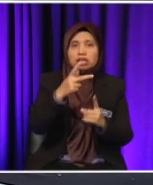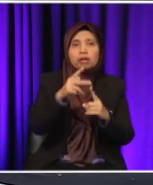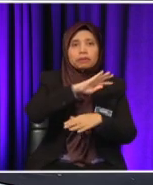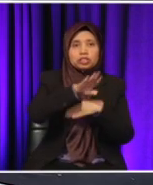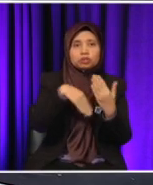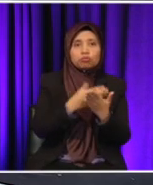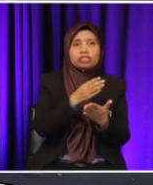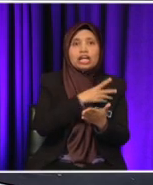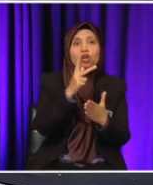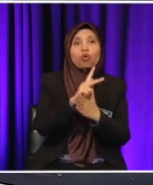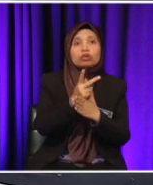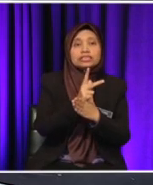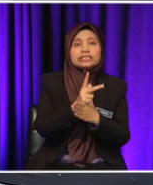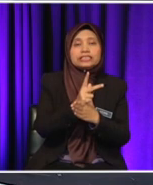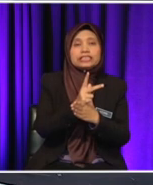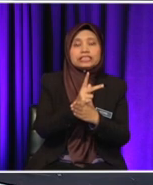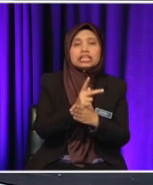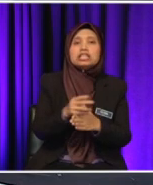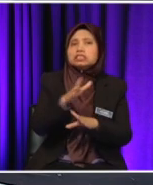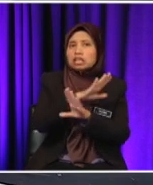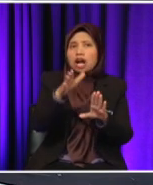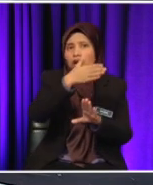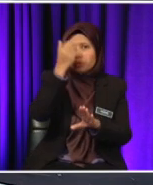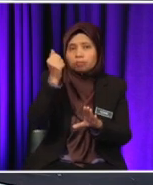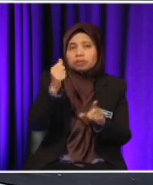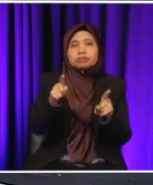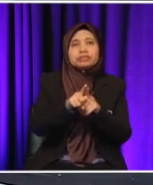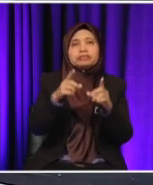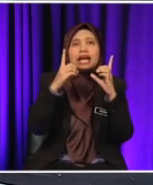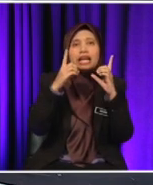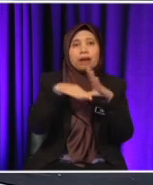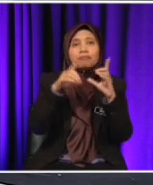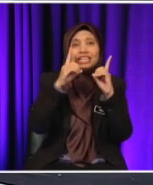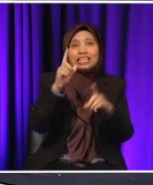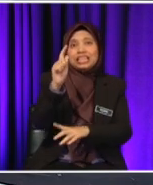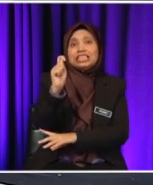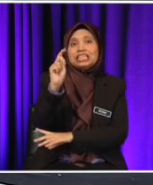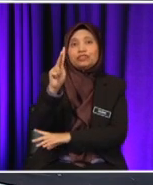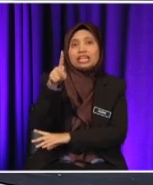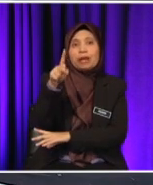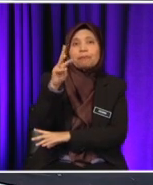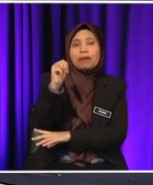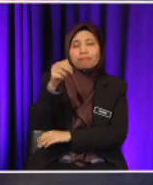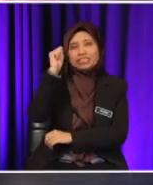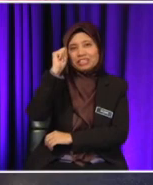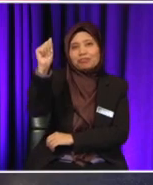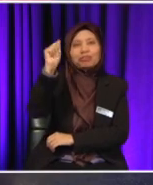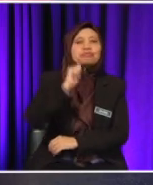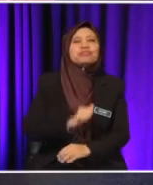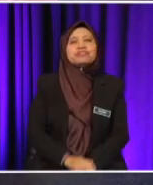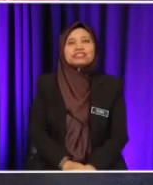konsumsikan ilmu yang berguna ini jangan lupa untuk terus Setia bersama kami dalam Didik TV GTM jumpa lagi Assalamualaikum